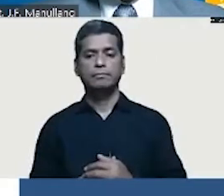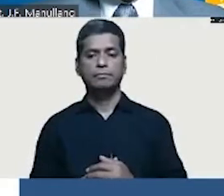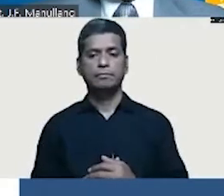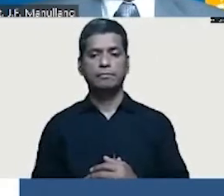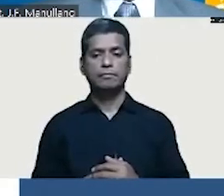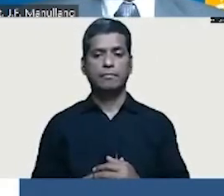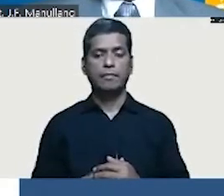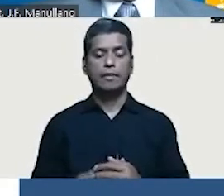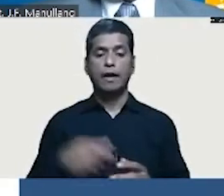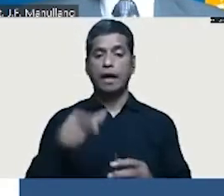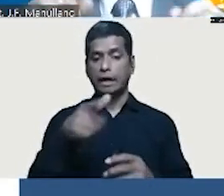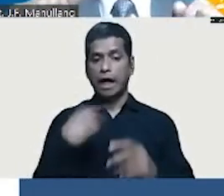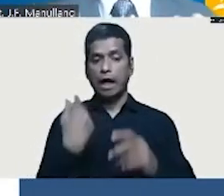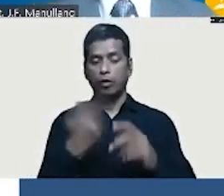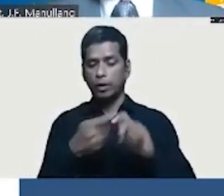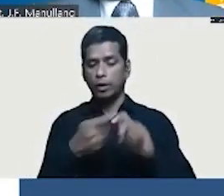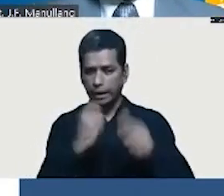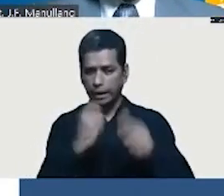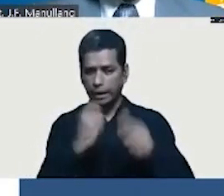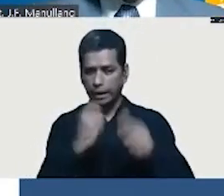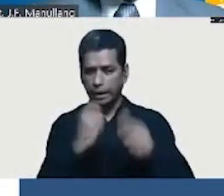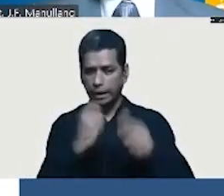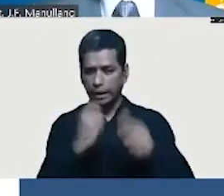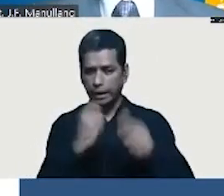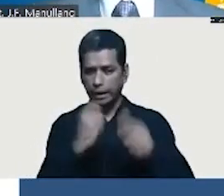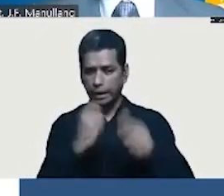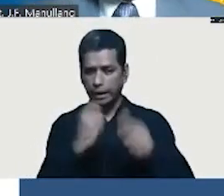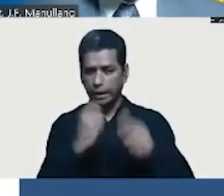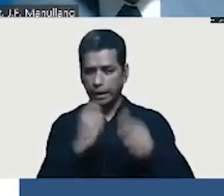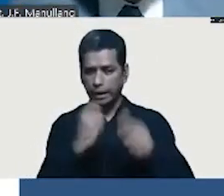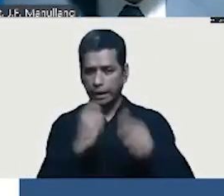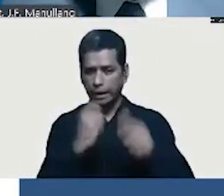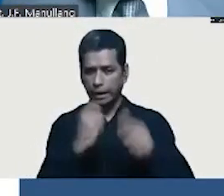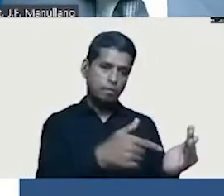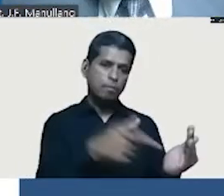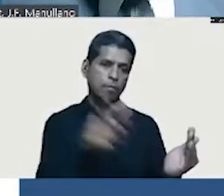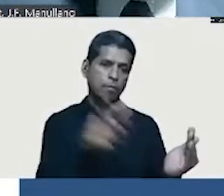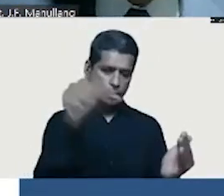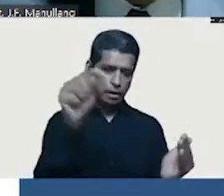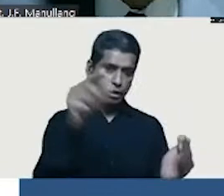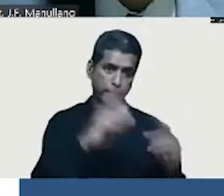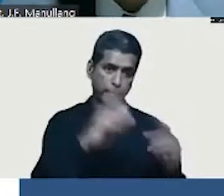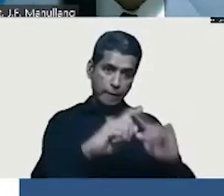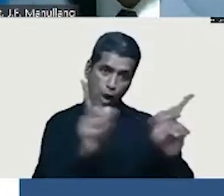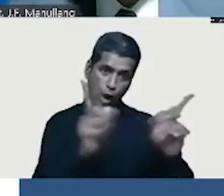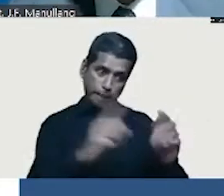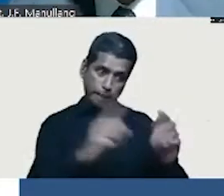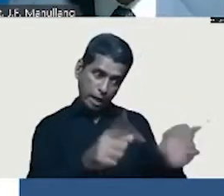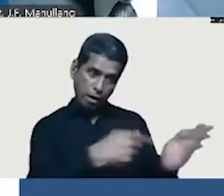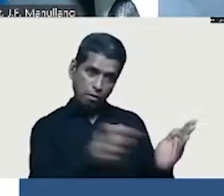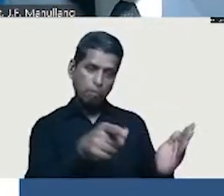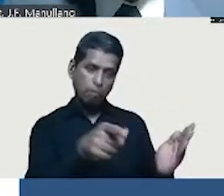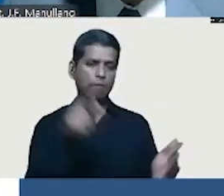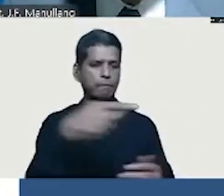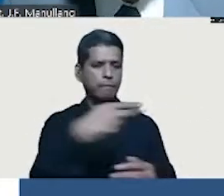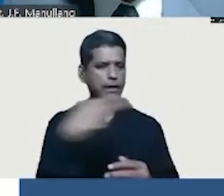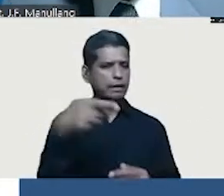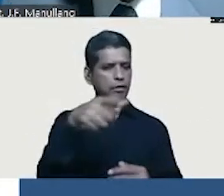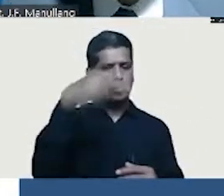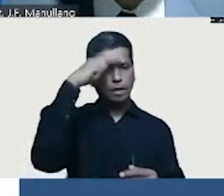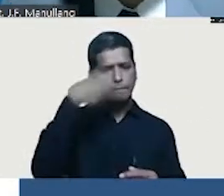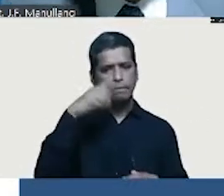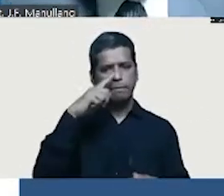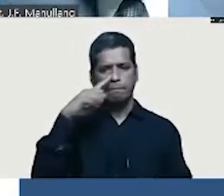tidak Ini sudah pulih dari tadi bahwa nabi yang benar itu diberikan oleh tuhan kepada jemaatnya tujuannya untuk